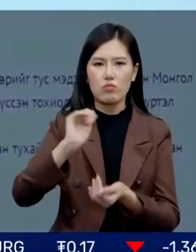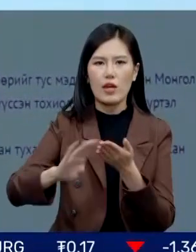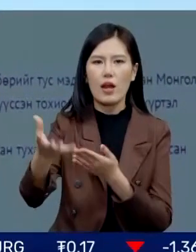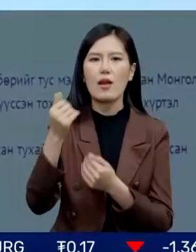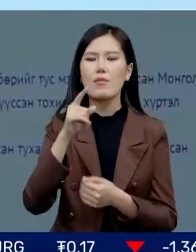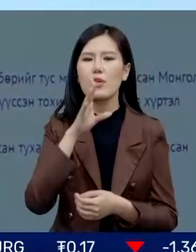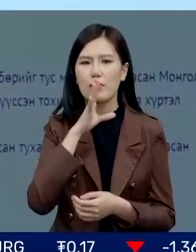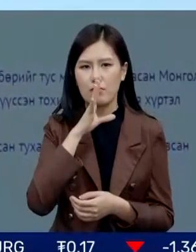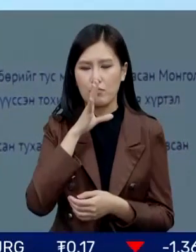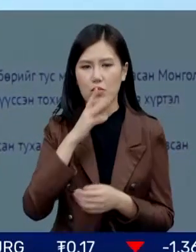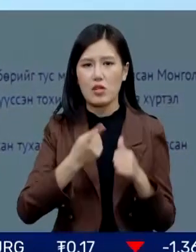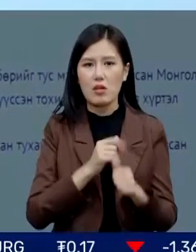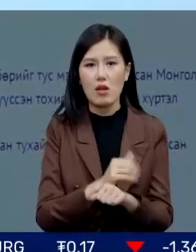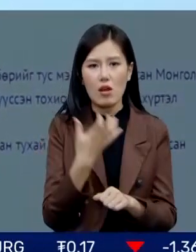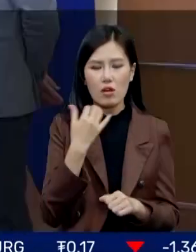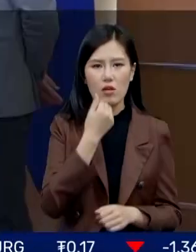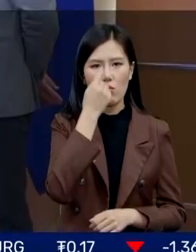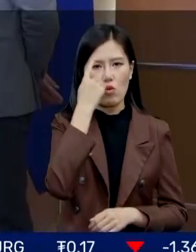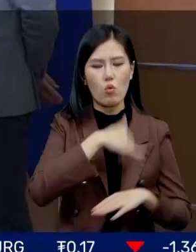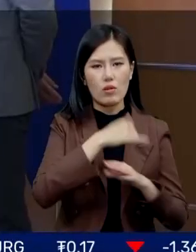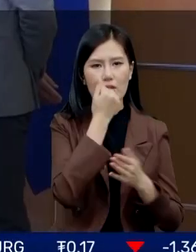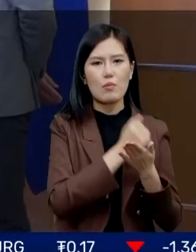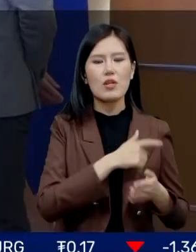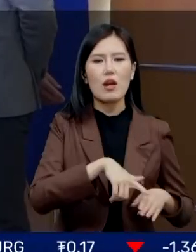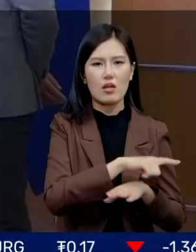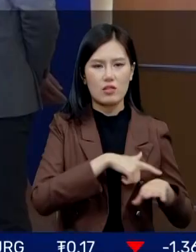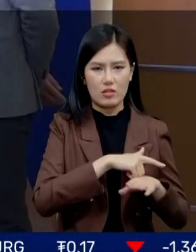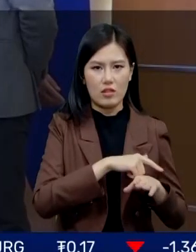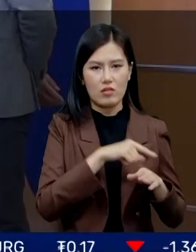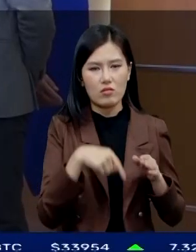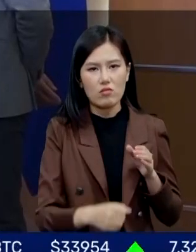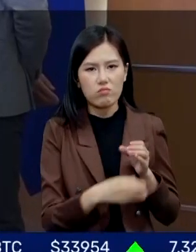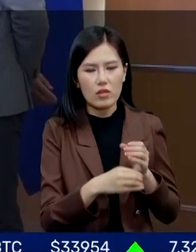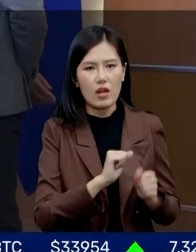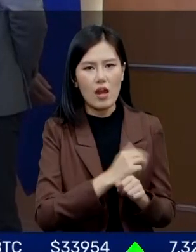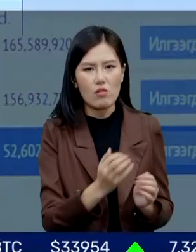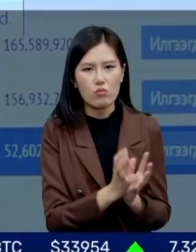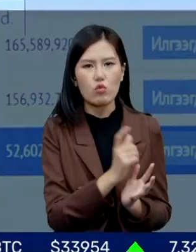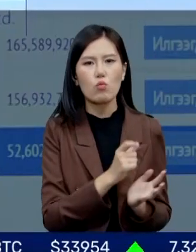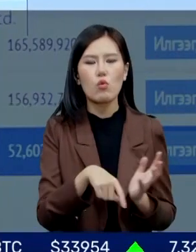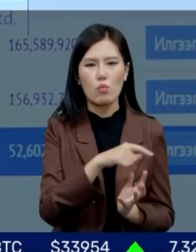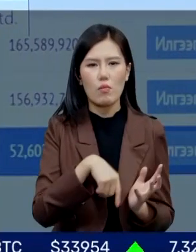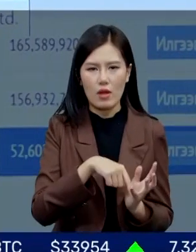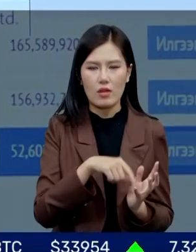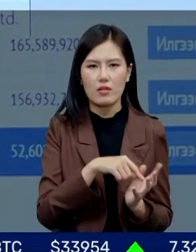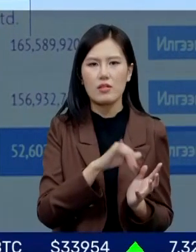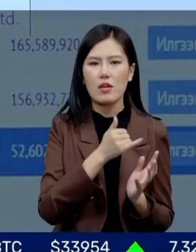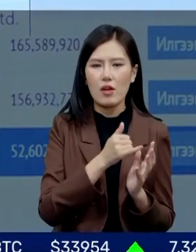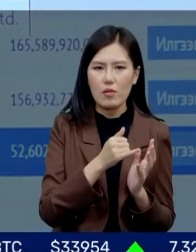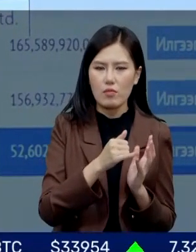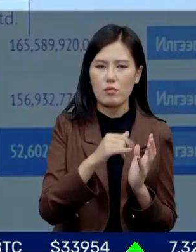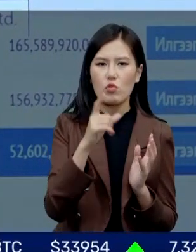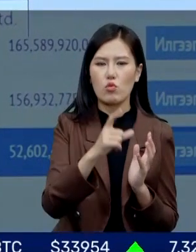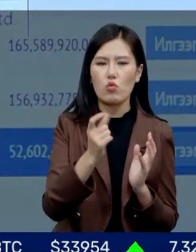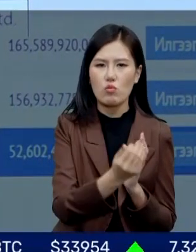газар шилжүүлсэн. Энэ эрхийн дагуу нийслэлийн дэргэд үнэлгээний хороо байгуулагдсан. Тендер нээх бичиг баримт бүрдүүлэх ажлыг үнэлгээний хороо хийсэн бол дараагийн шатны тендерийн